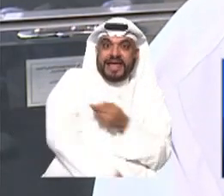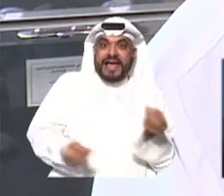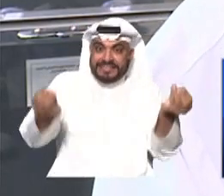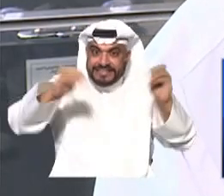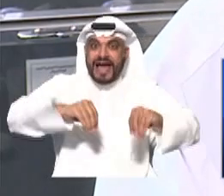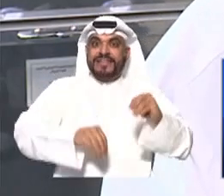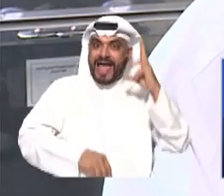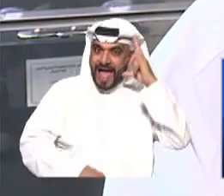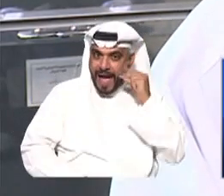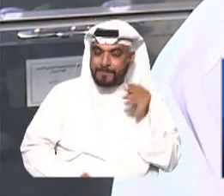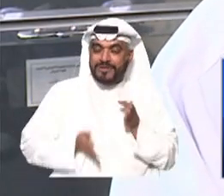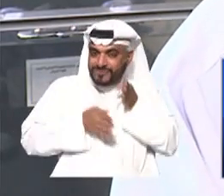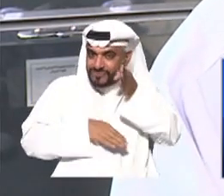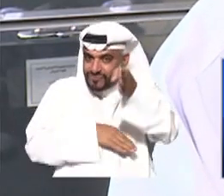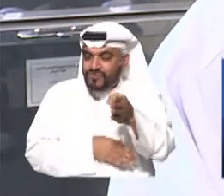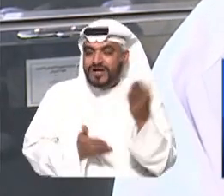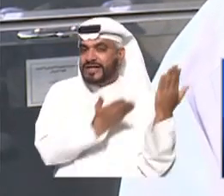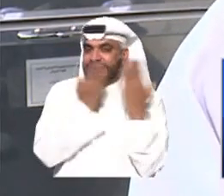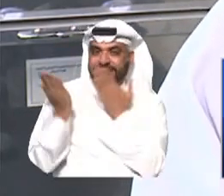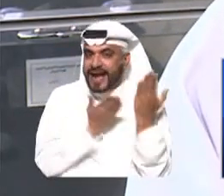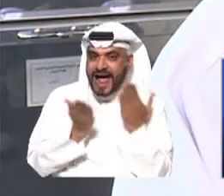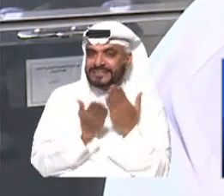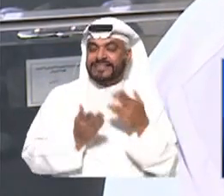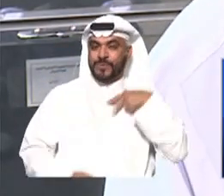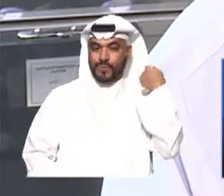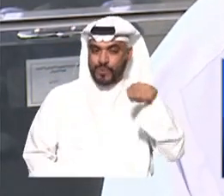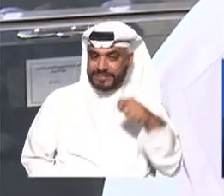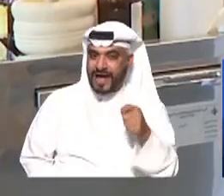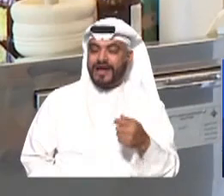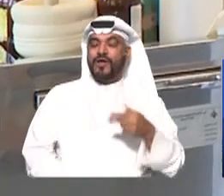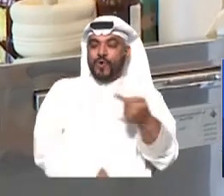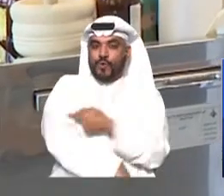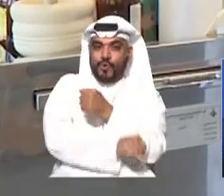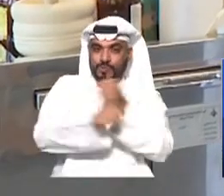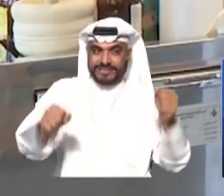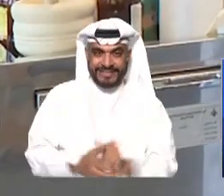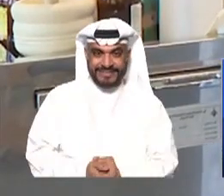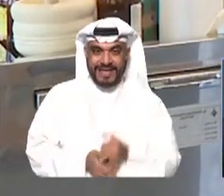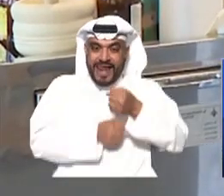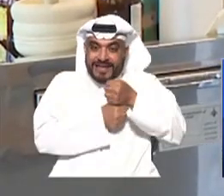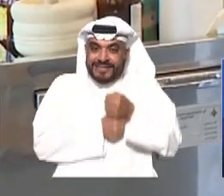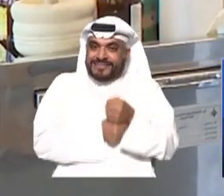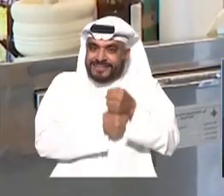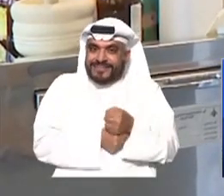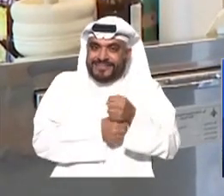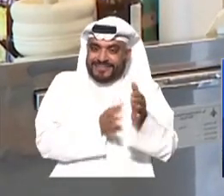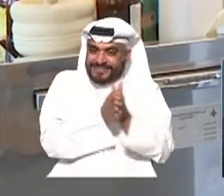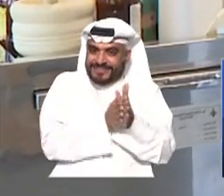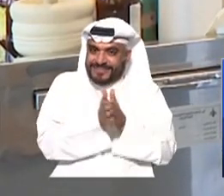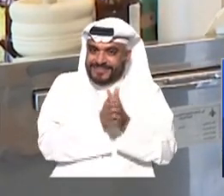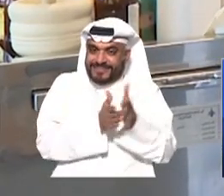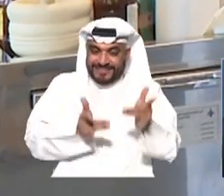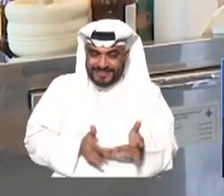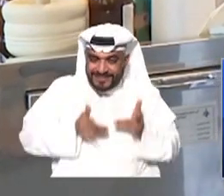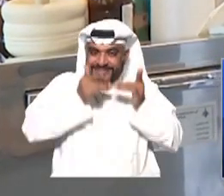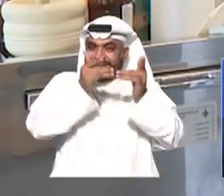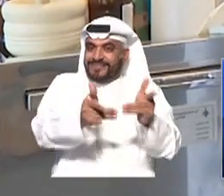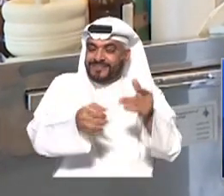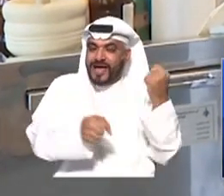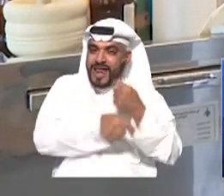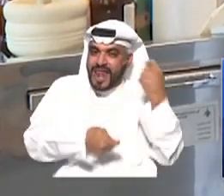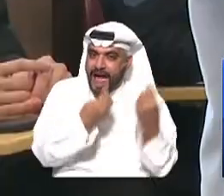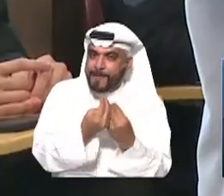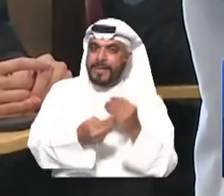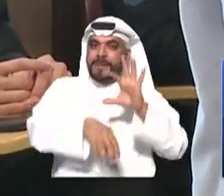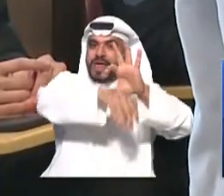يزيد من الوزارات والمستشفيات. وينتظر الطلبة في كلية التمريض بكل شغف العمل